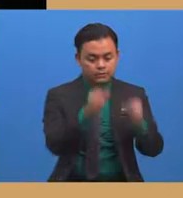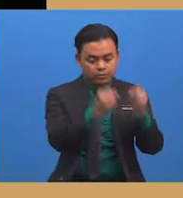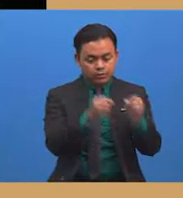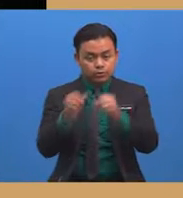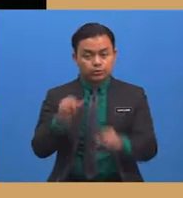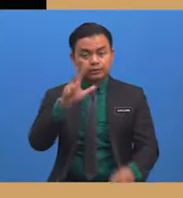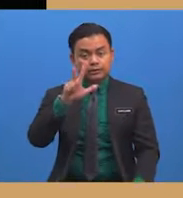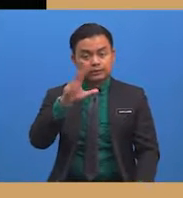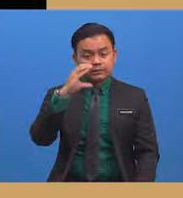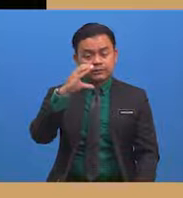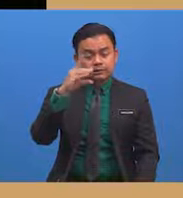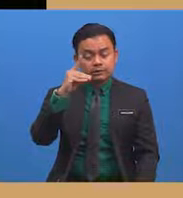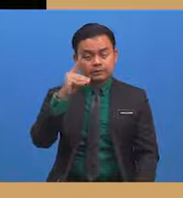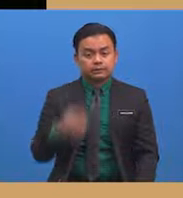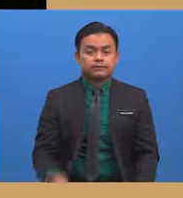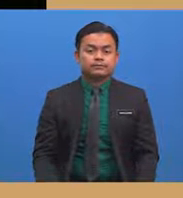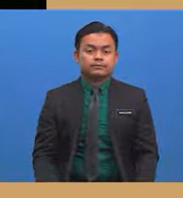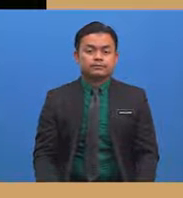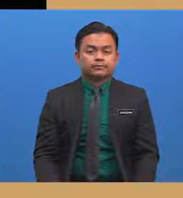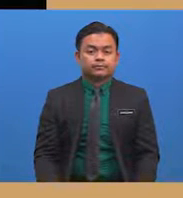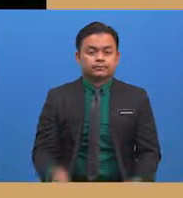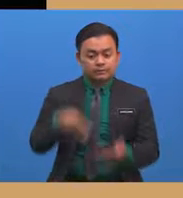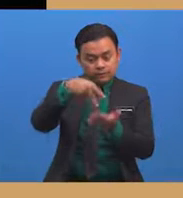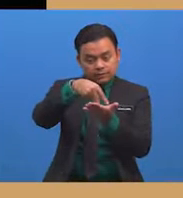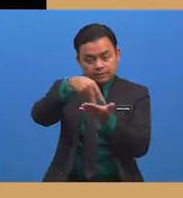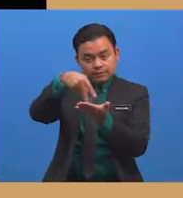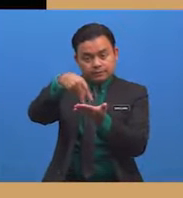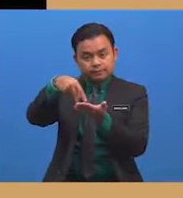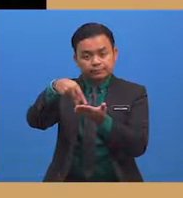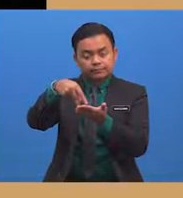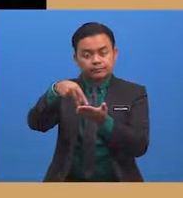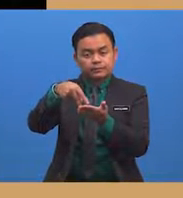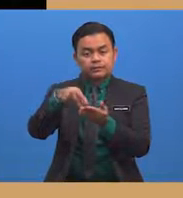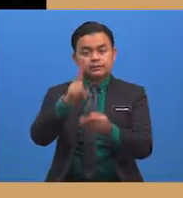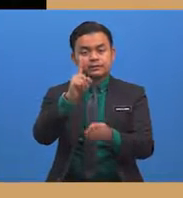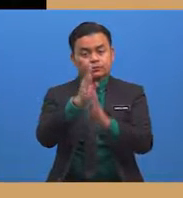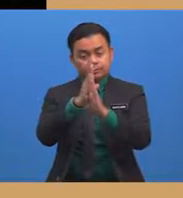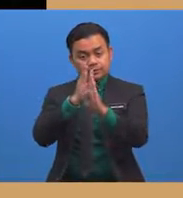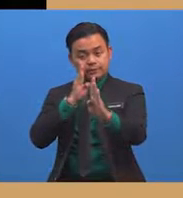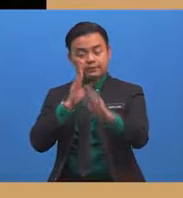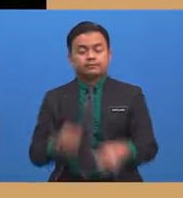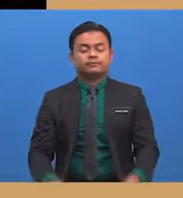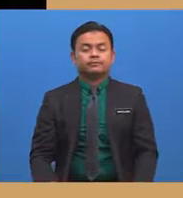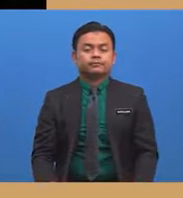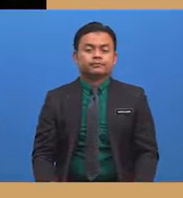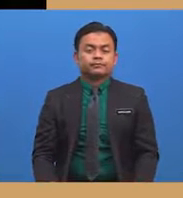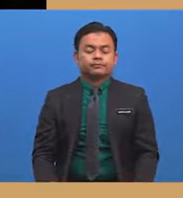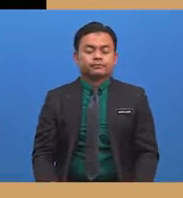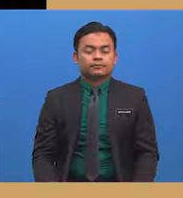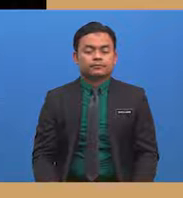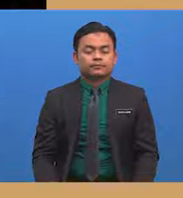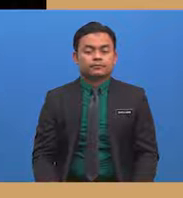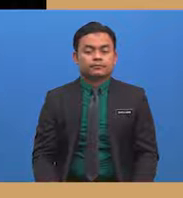ditegakkan sehingga lubang pada ketiga-tiga CD ini adalah berbaris. Pastikan CD yang